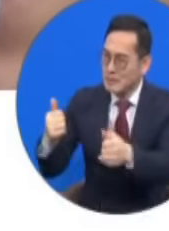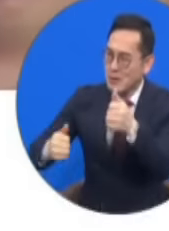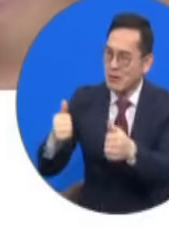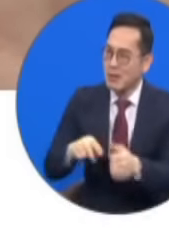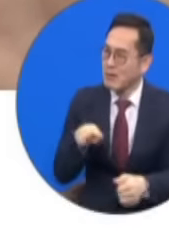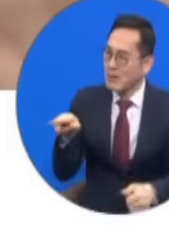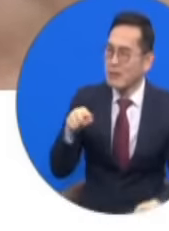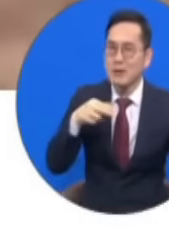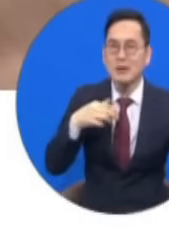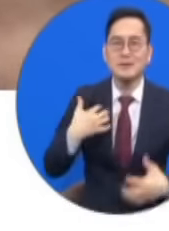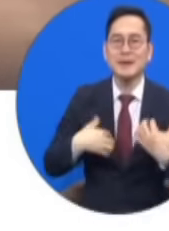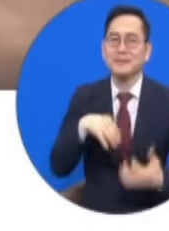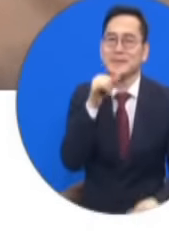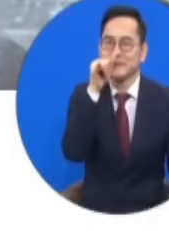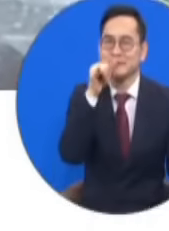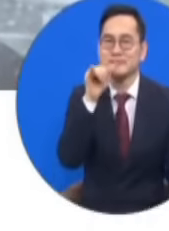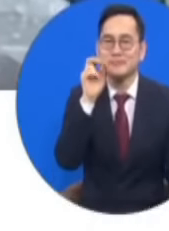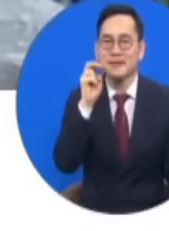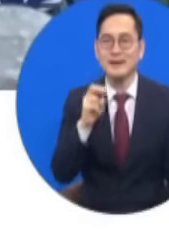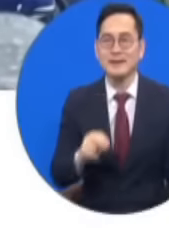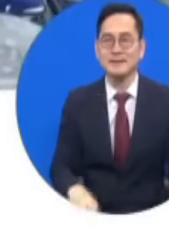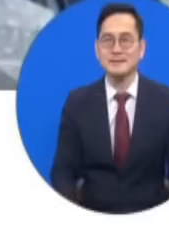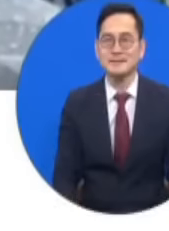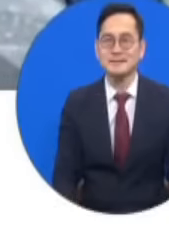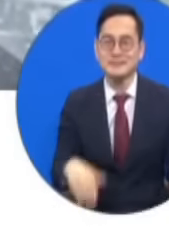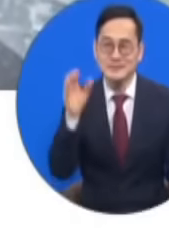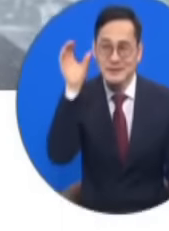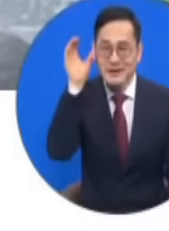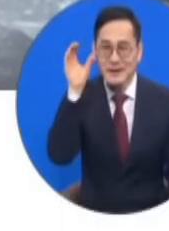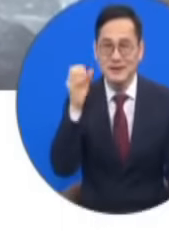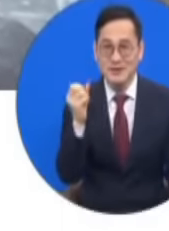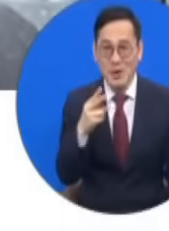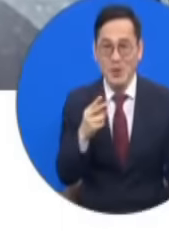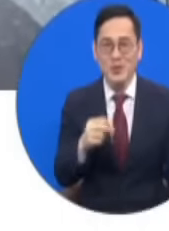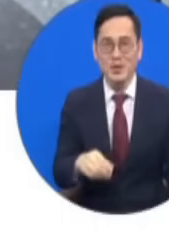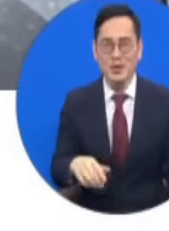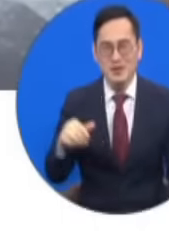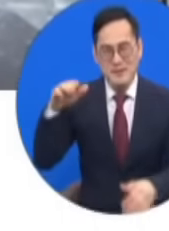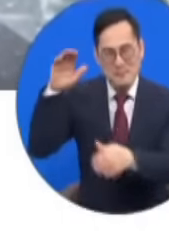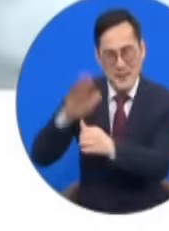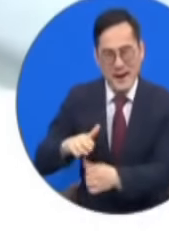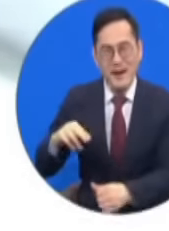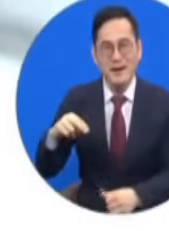그 대열에 분명히 진입하게 된다고 보겠죠. 그리고 하나는